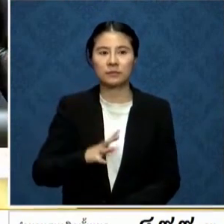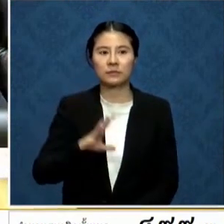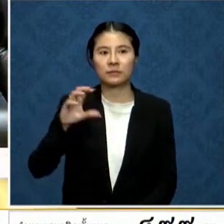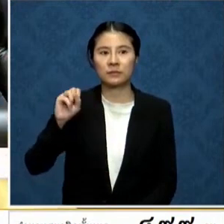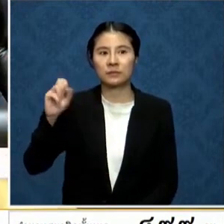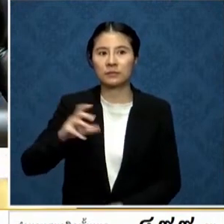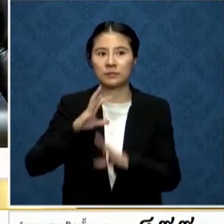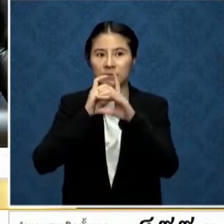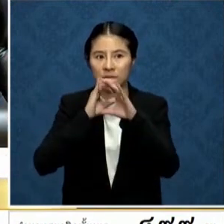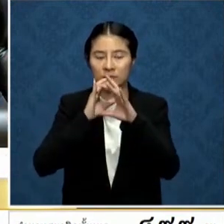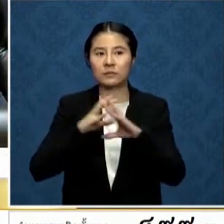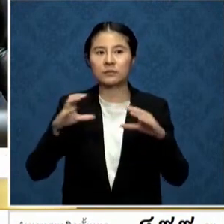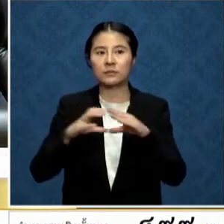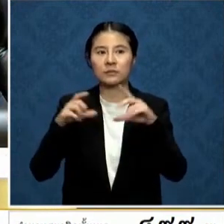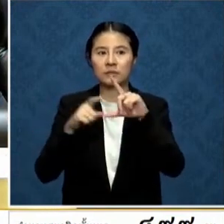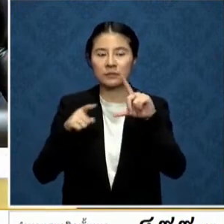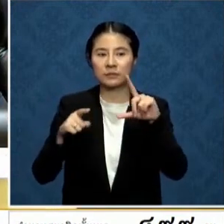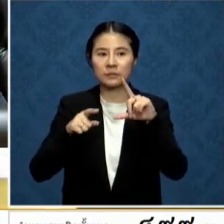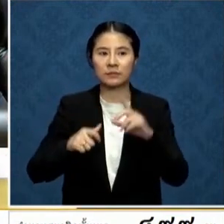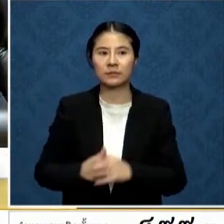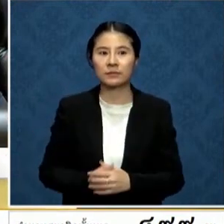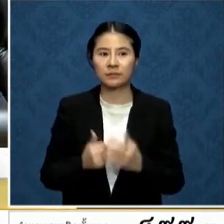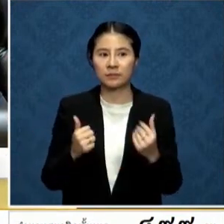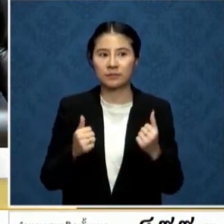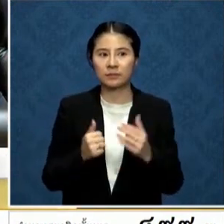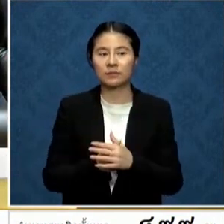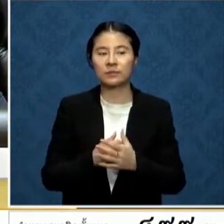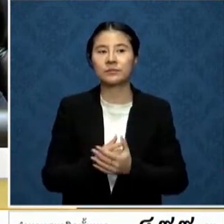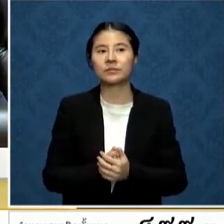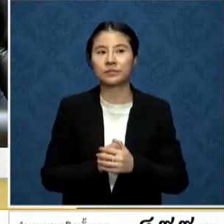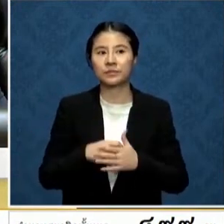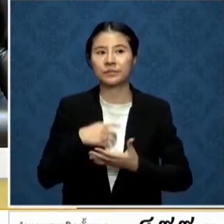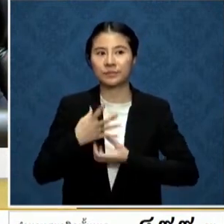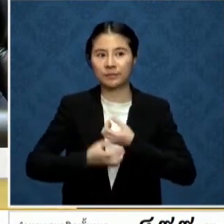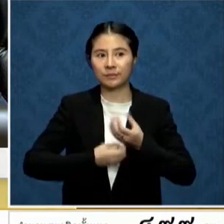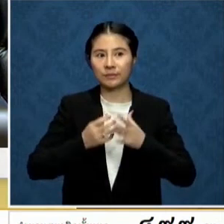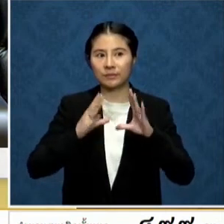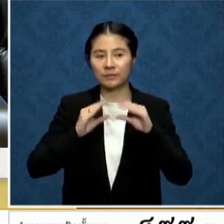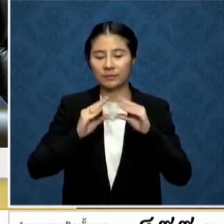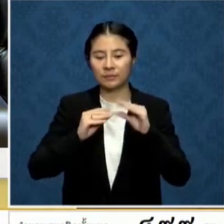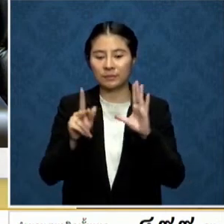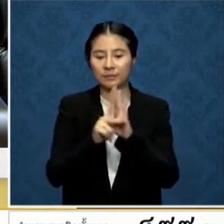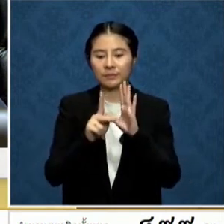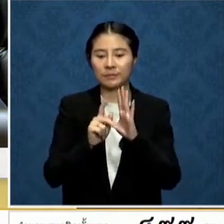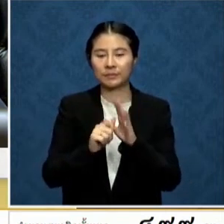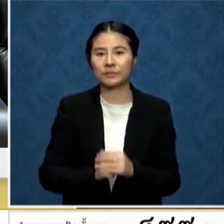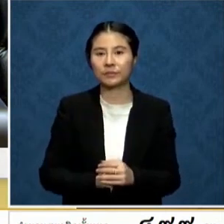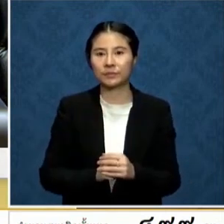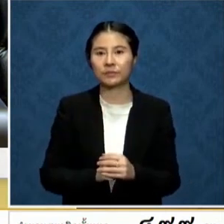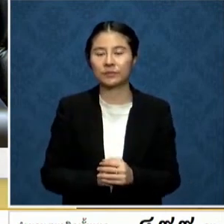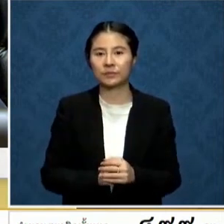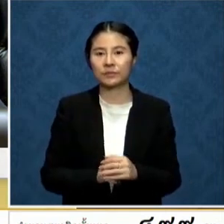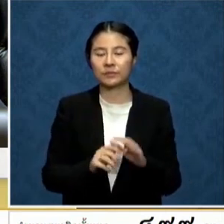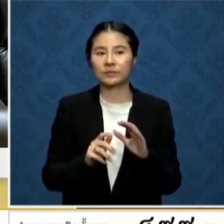จังหวัดระยองพรเก้าไกลท่านประธานครับวันนี้ผมขอร่วมอภิปรายร่างข้อบังคับการประชุมสภาพทนราษฎรของท่าน